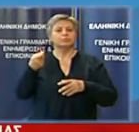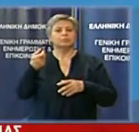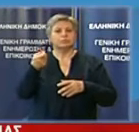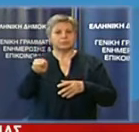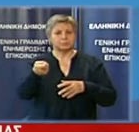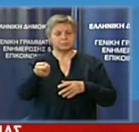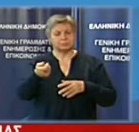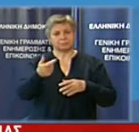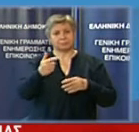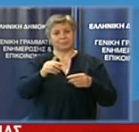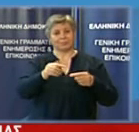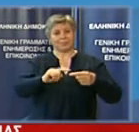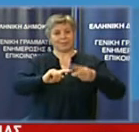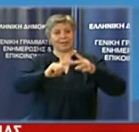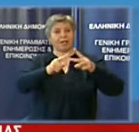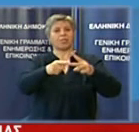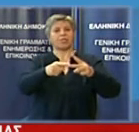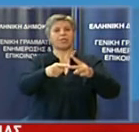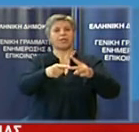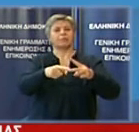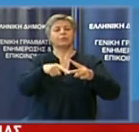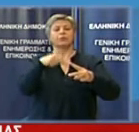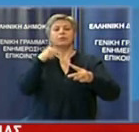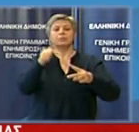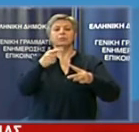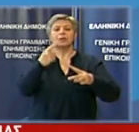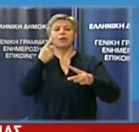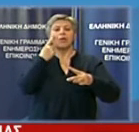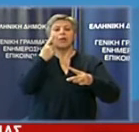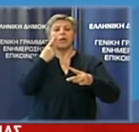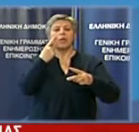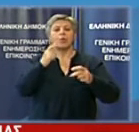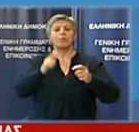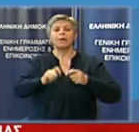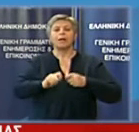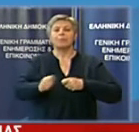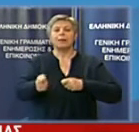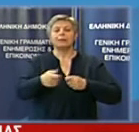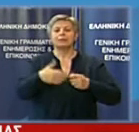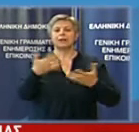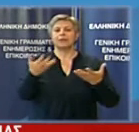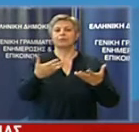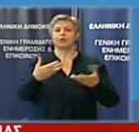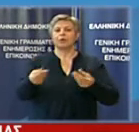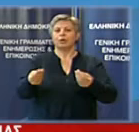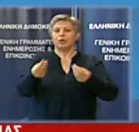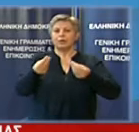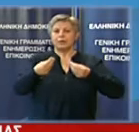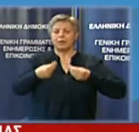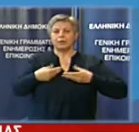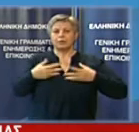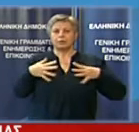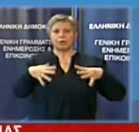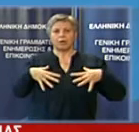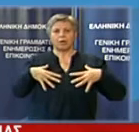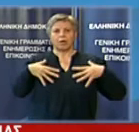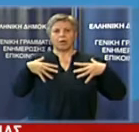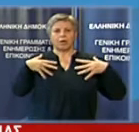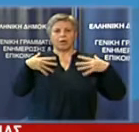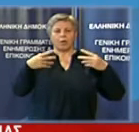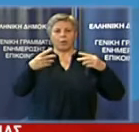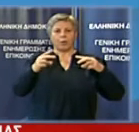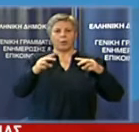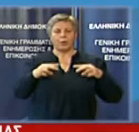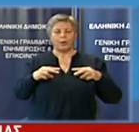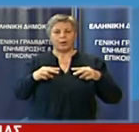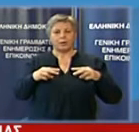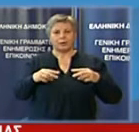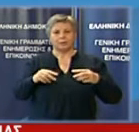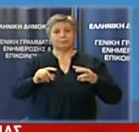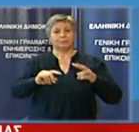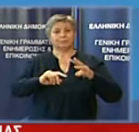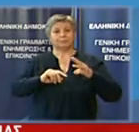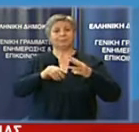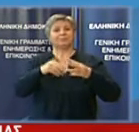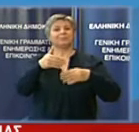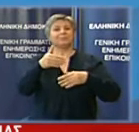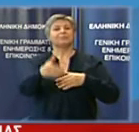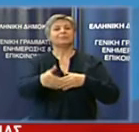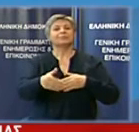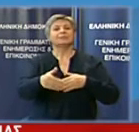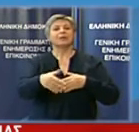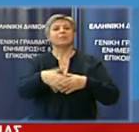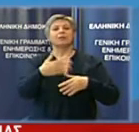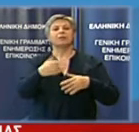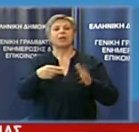λύσεις οι οποίες θα ευνοούν τη διαχείριση του χρέους. Στα μέσο πρόθεσμα μέτρα, τα οποία θα ξεκινούν μετά